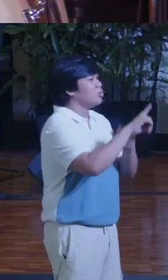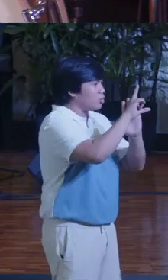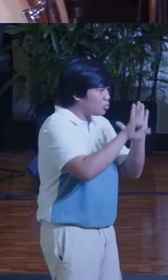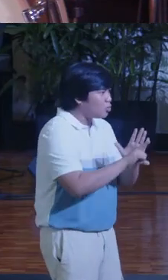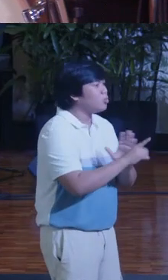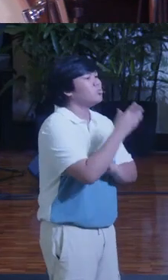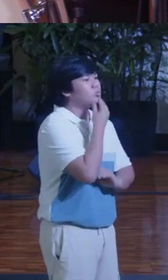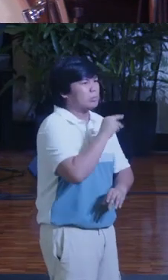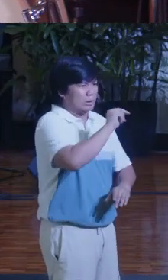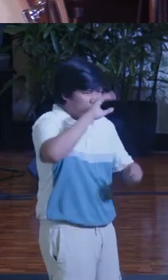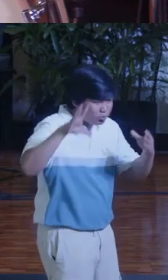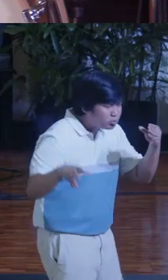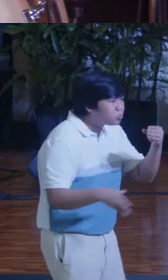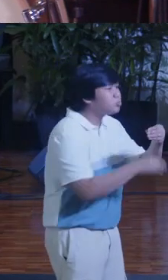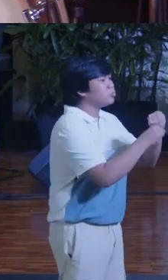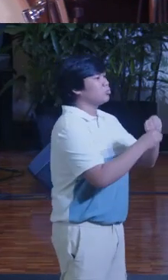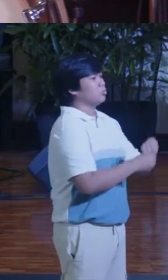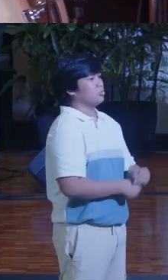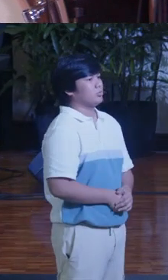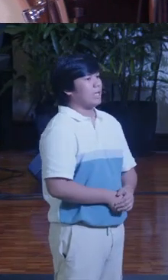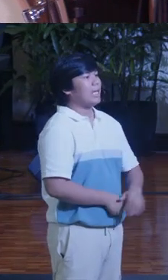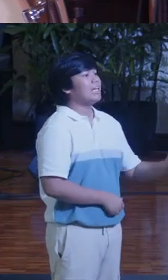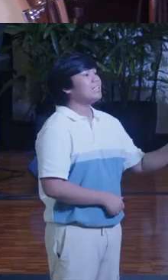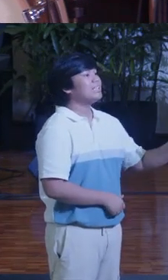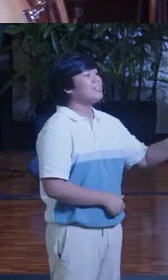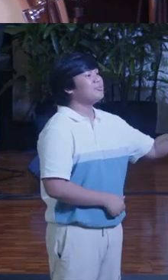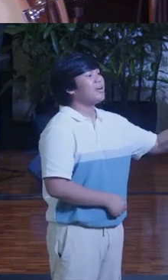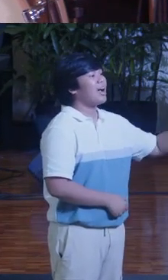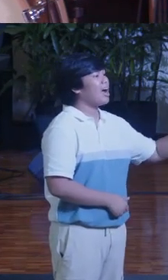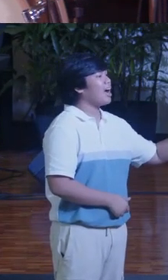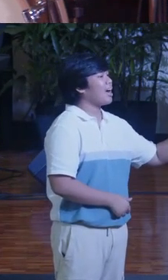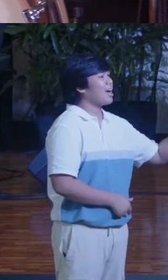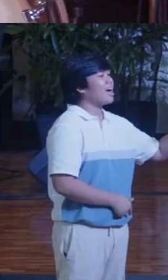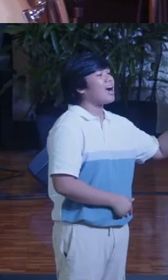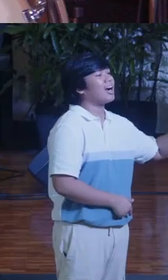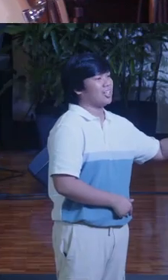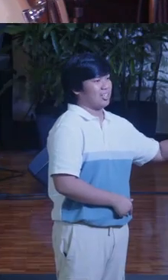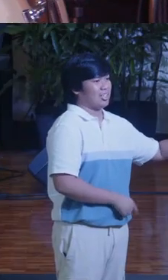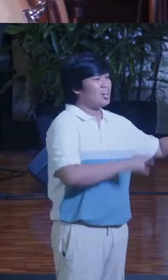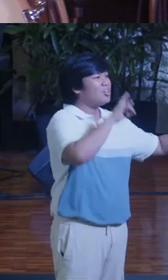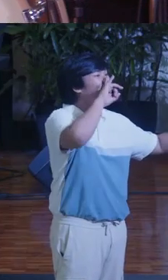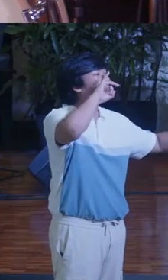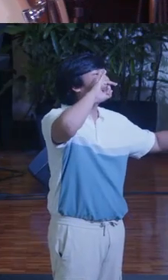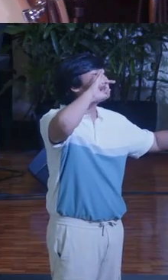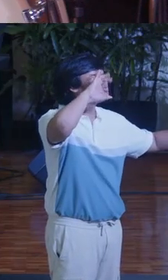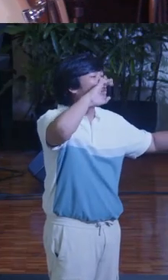Pagkaalipin, yung unang illustration.